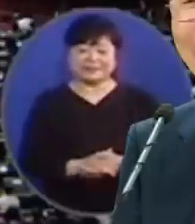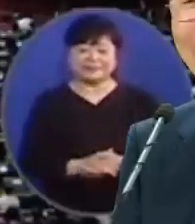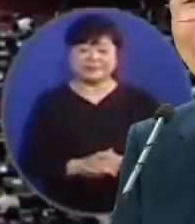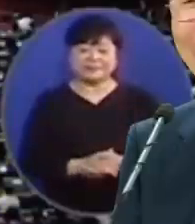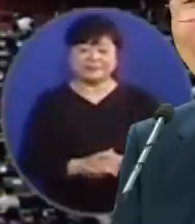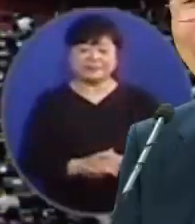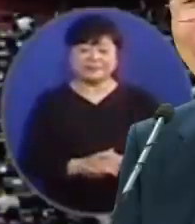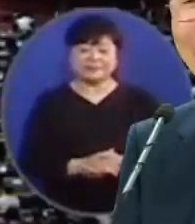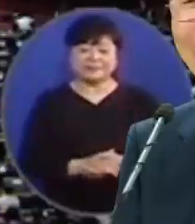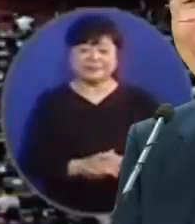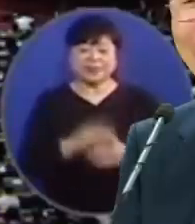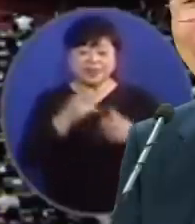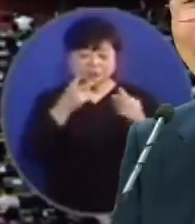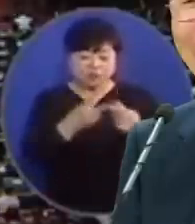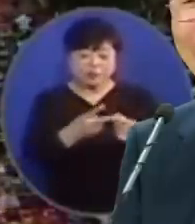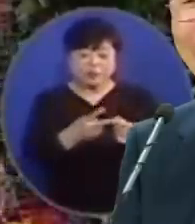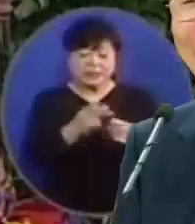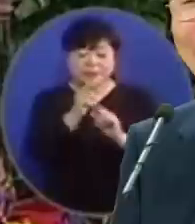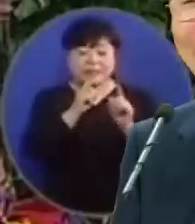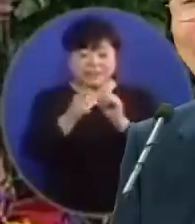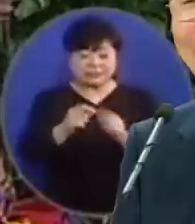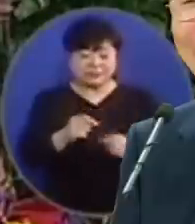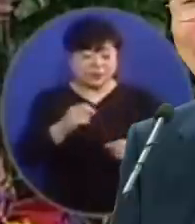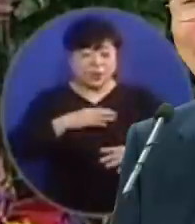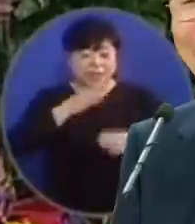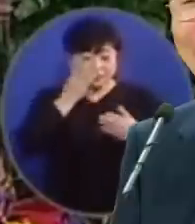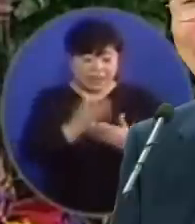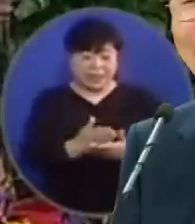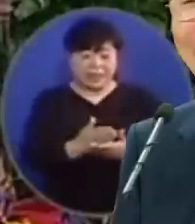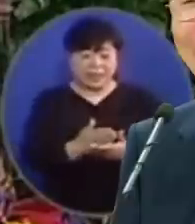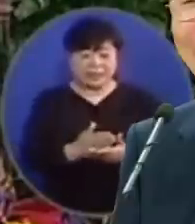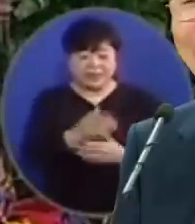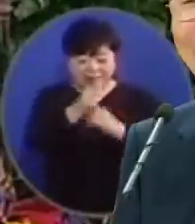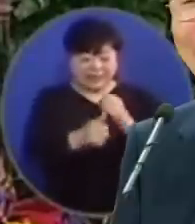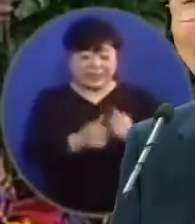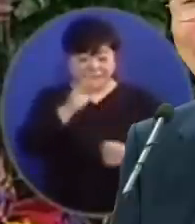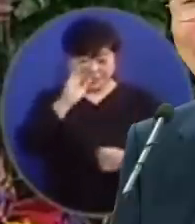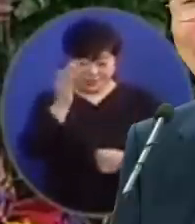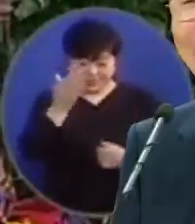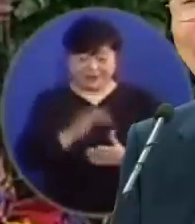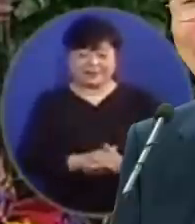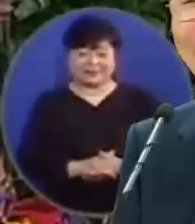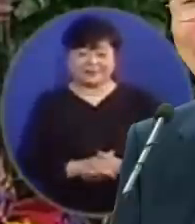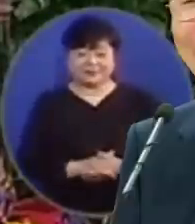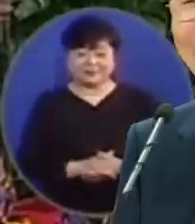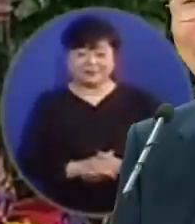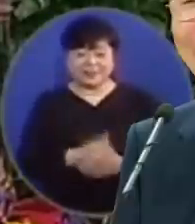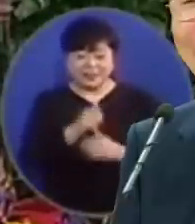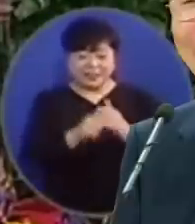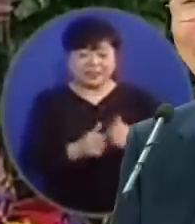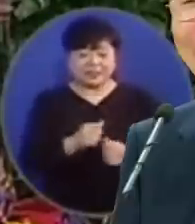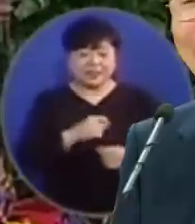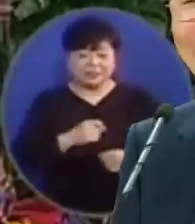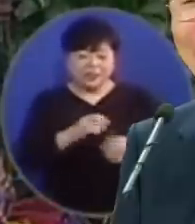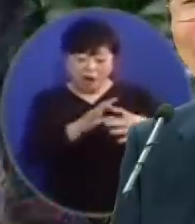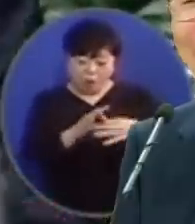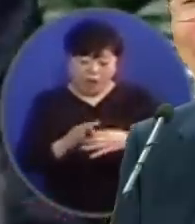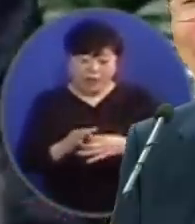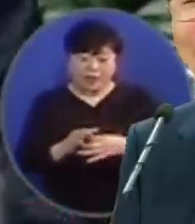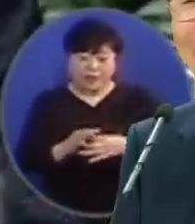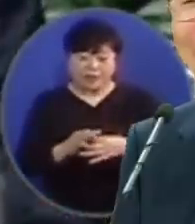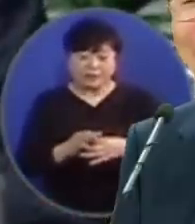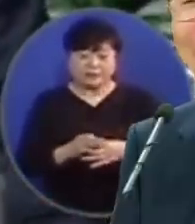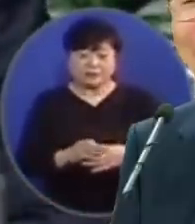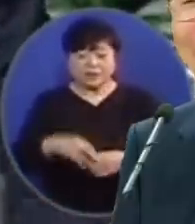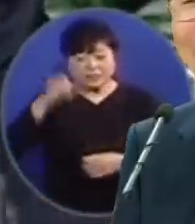것입니다. 둘째로 성경은 놀라지 말라, 나는 내 하나님이 됨이라고 말한 것입니다. 하나님과 우리의 특별한 관계를 늘 생각해야 돼요.